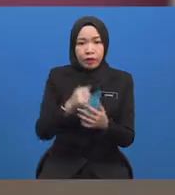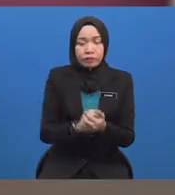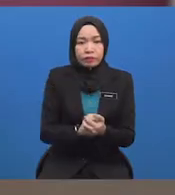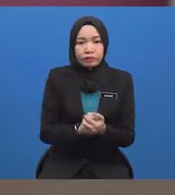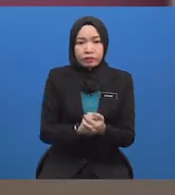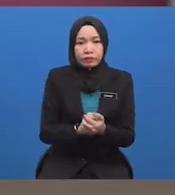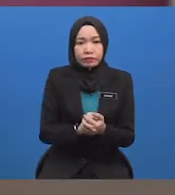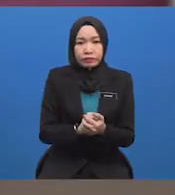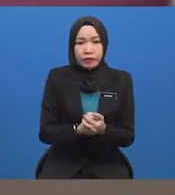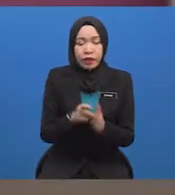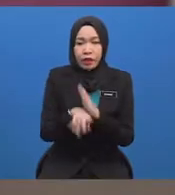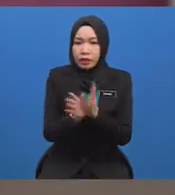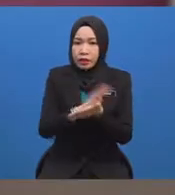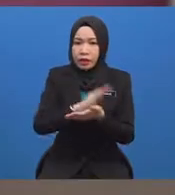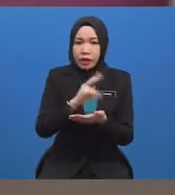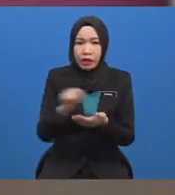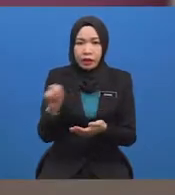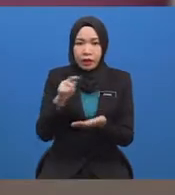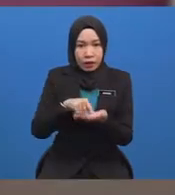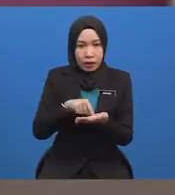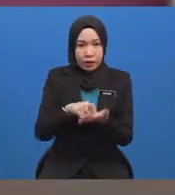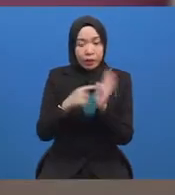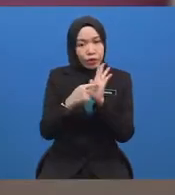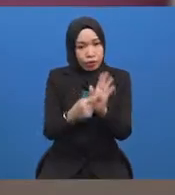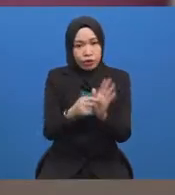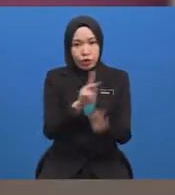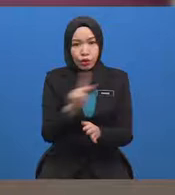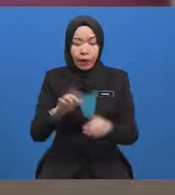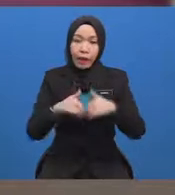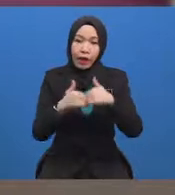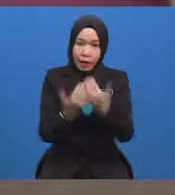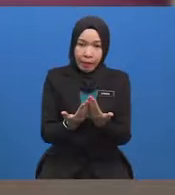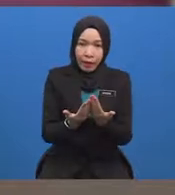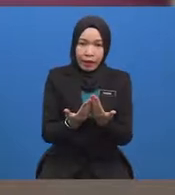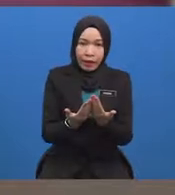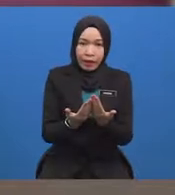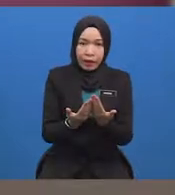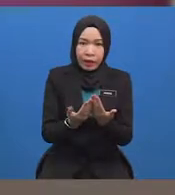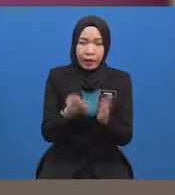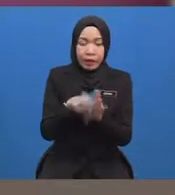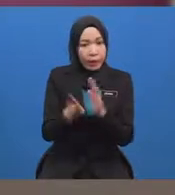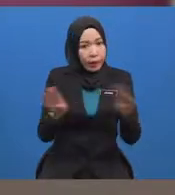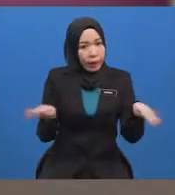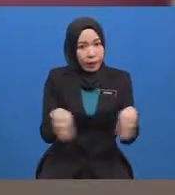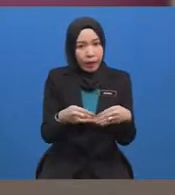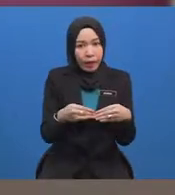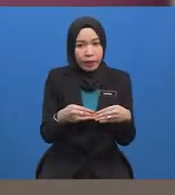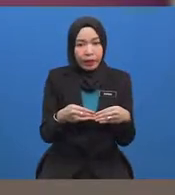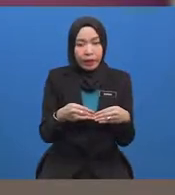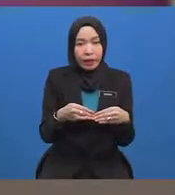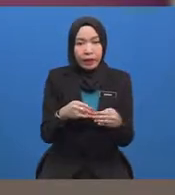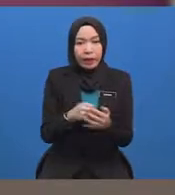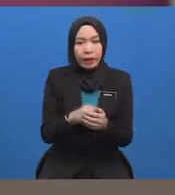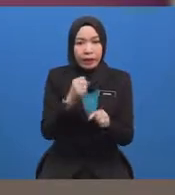tragedi-tragedi tersebut menunjukkan Bagaimana pelbagai projek pembangunan